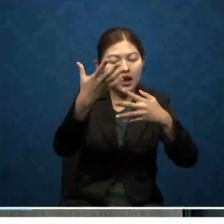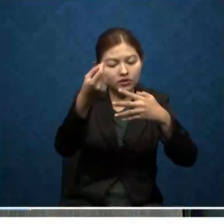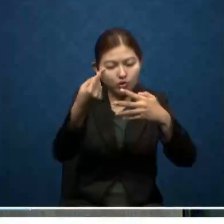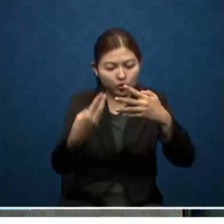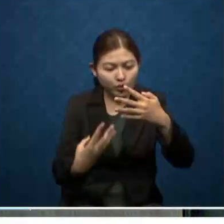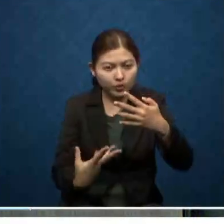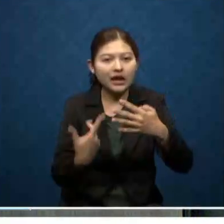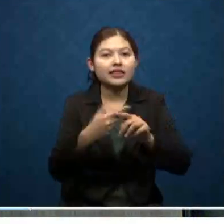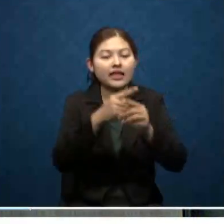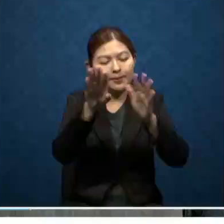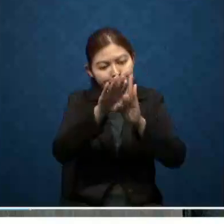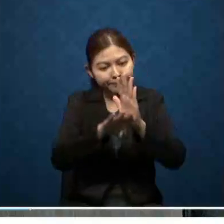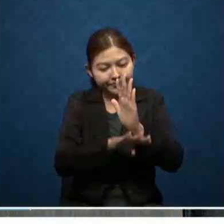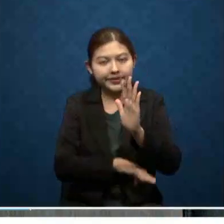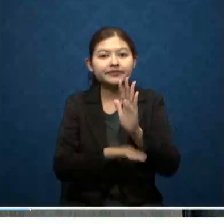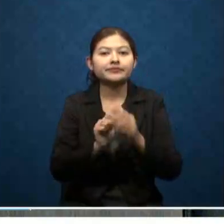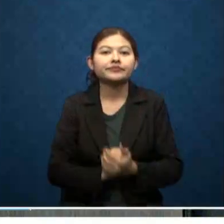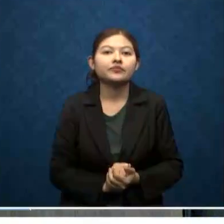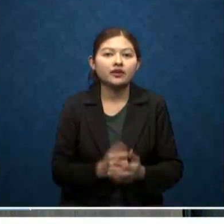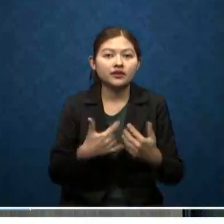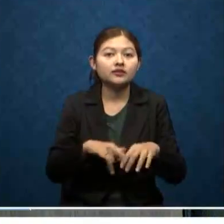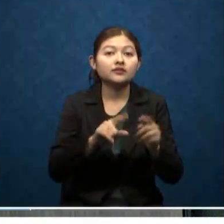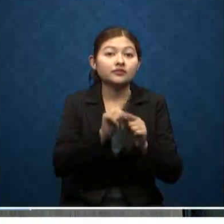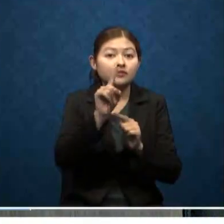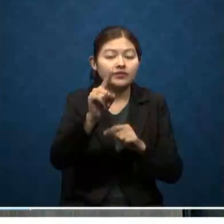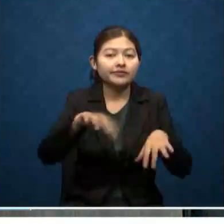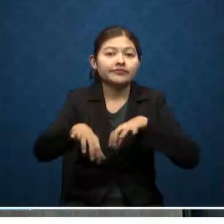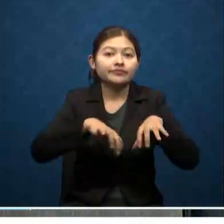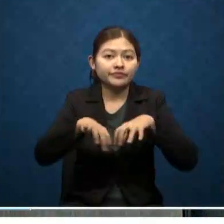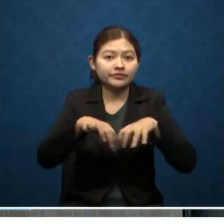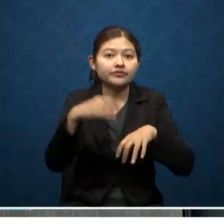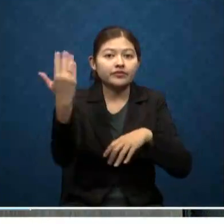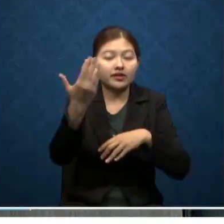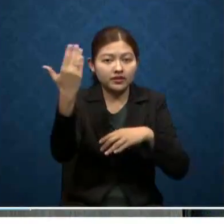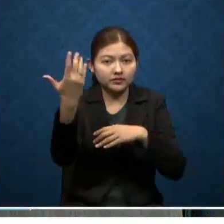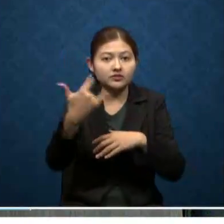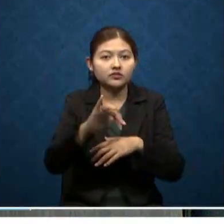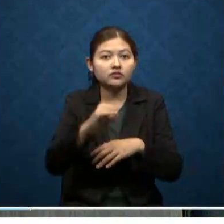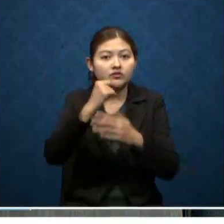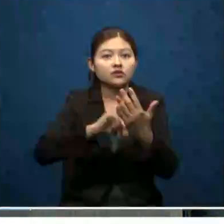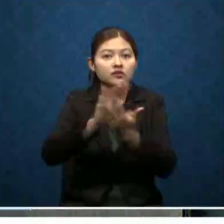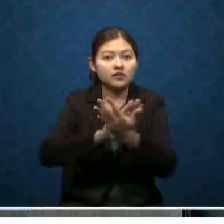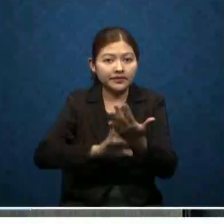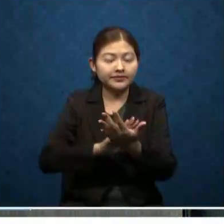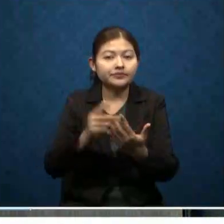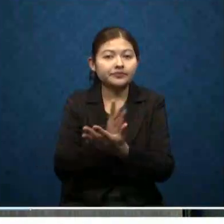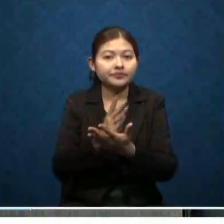1คือด้านของการบริหารจัดการพลังงานของประเทศที่มี 3ประเด็นปฏิรูป